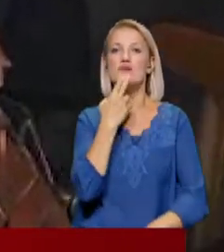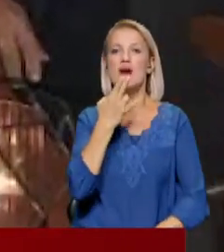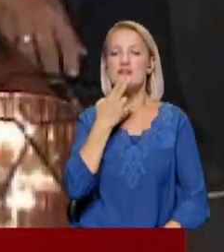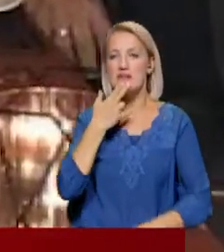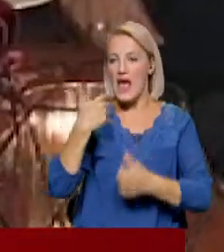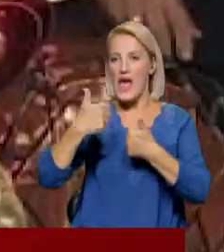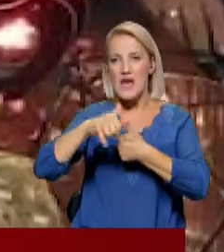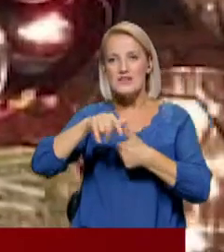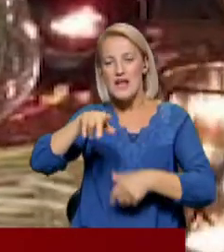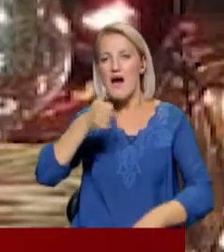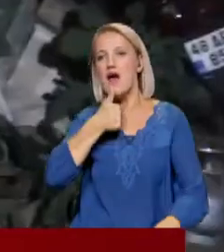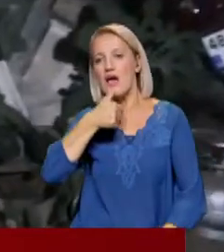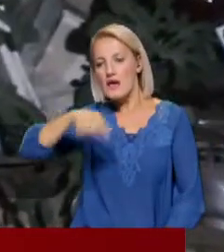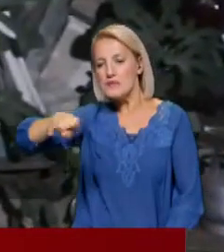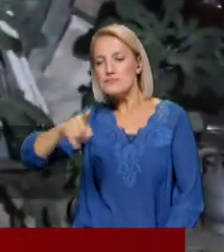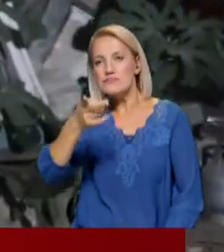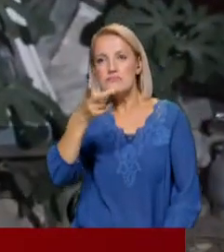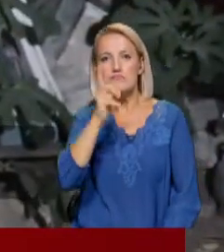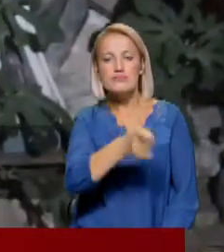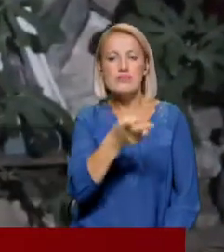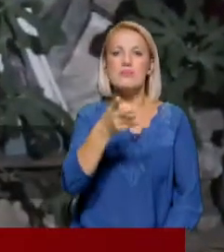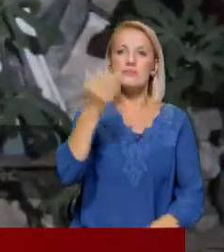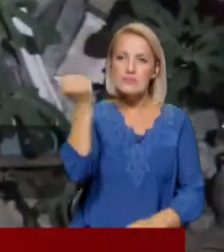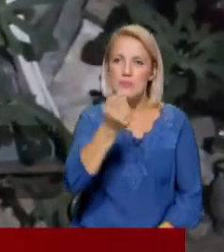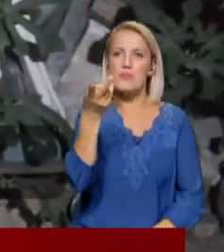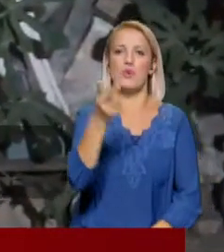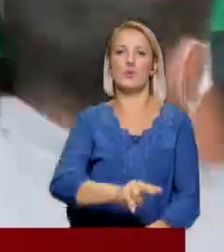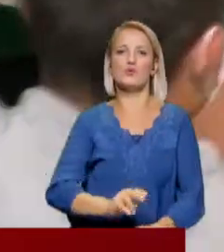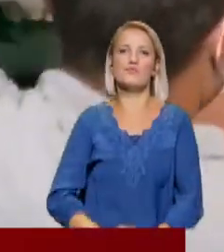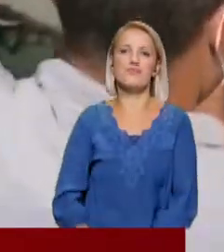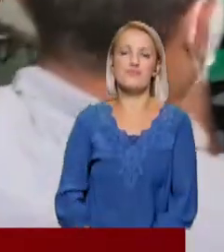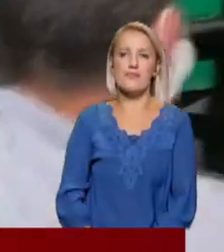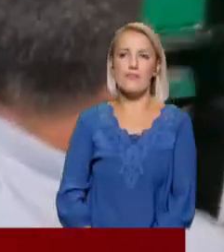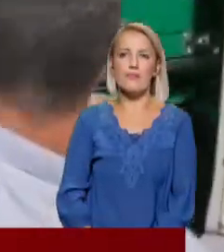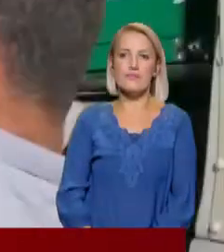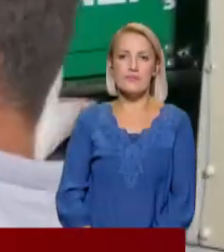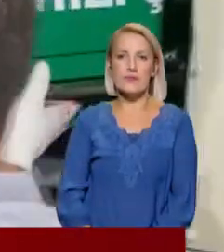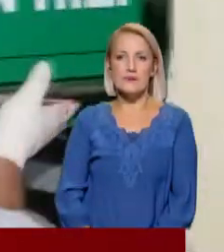erkekler tarafından katledildi. Şu kalabalığı elinde telefonun orada...